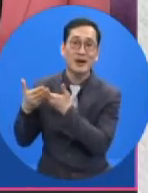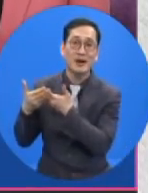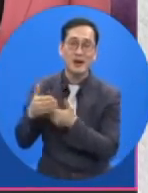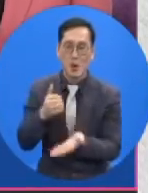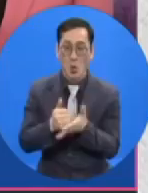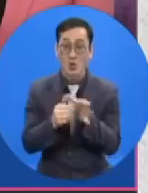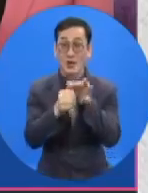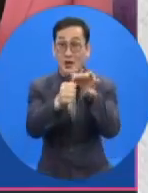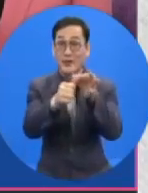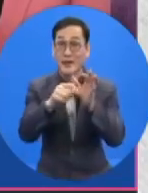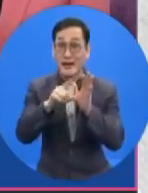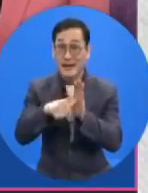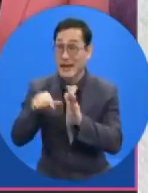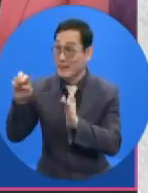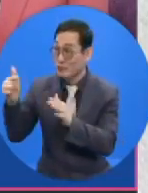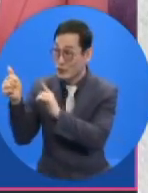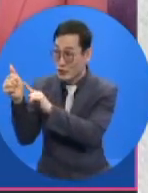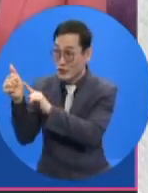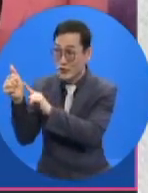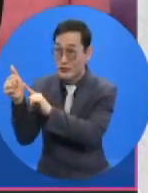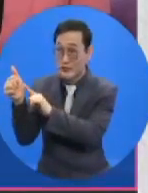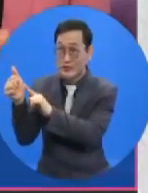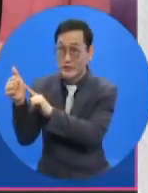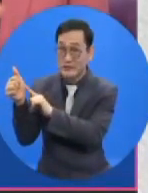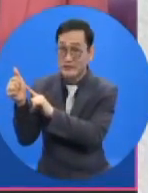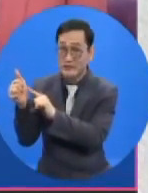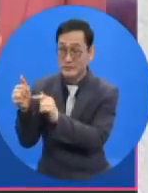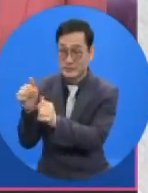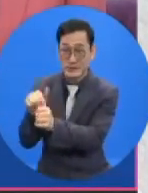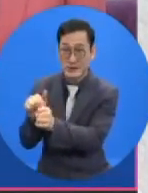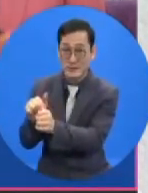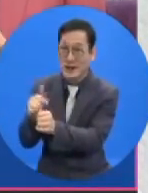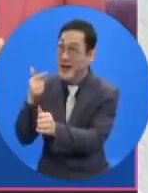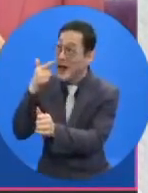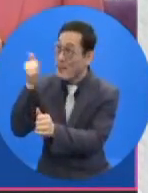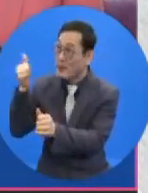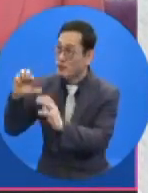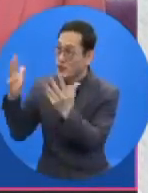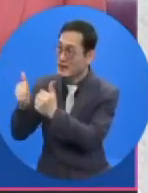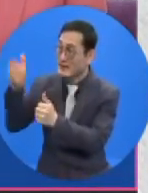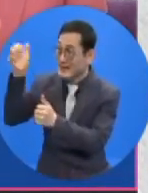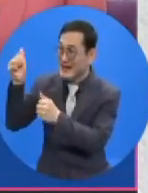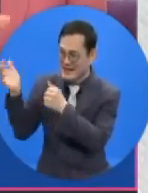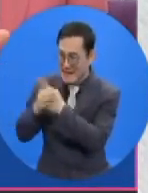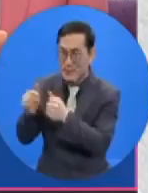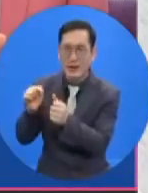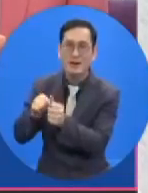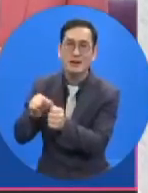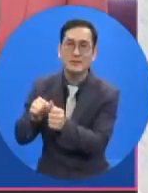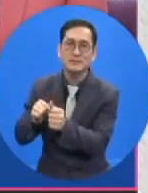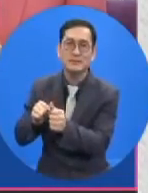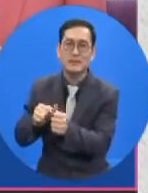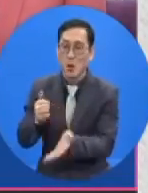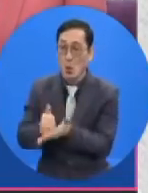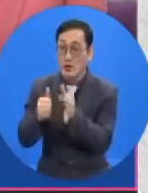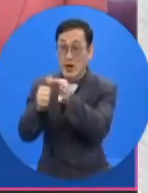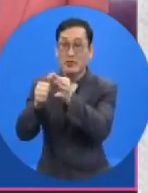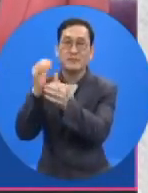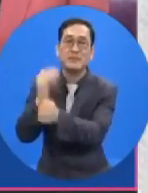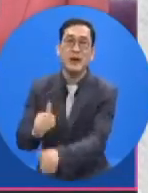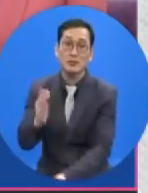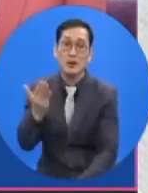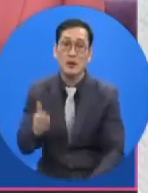이게 절대로 찬스가 아니었습니다. 그래요? 오히려 아버지가 의장인 것 때문에 문 후보는 이번에 공천에서 배제된